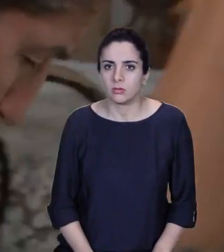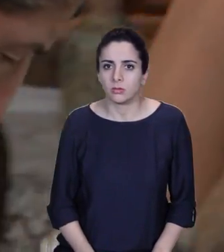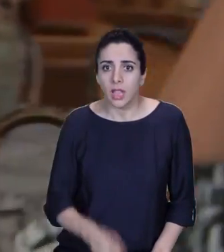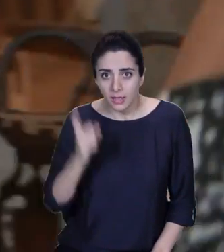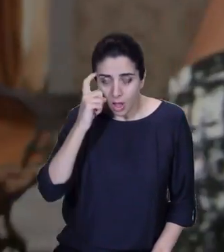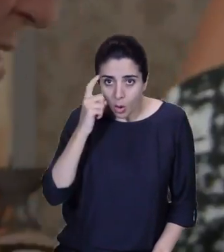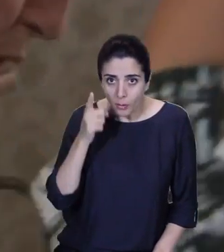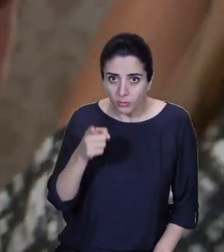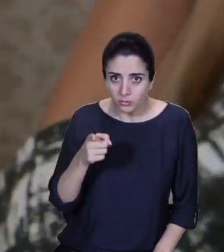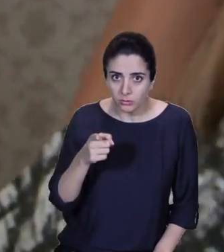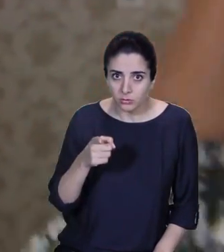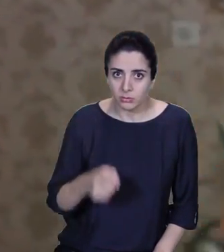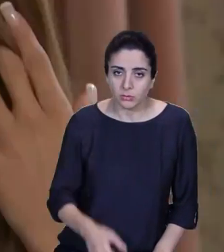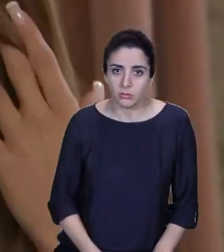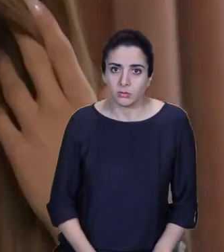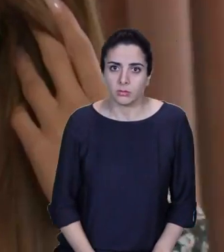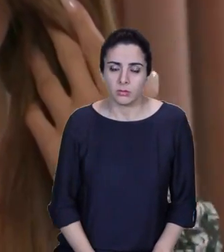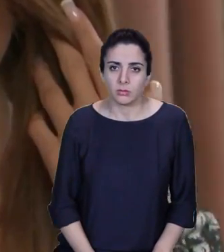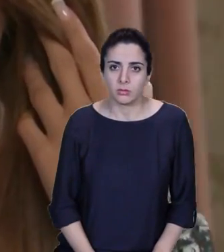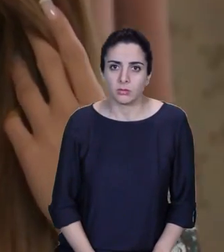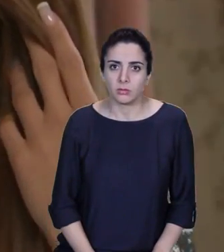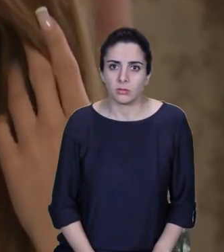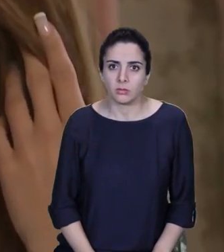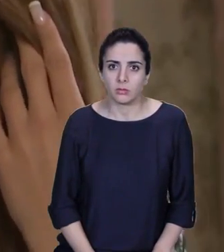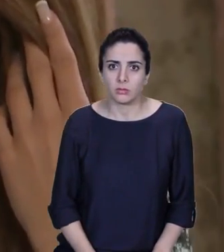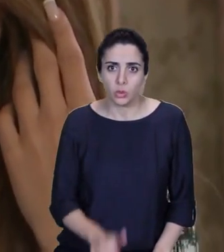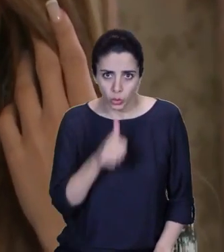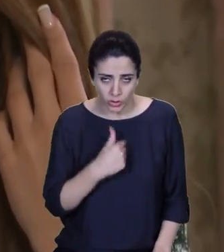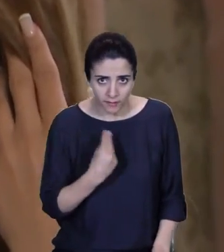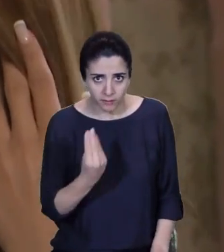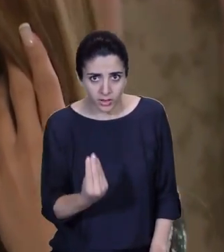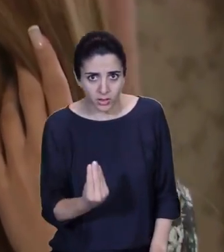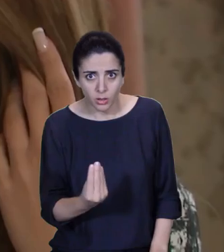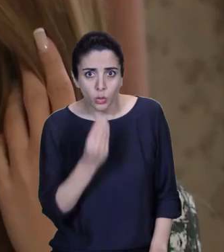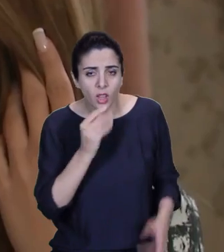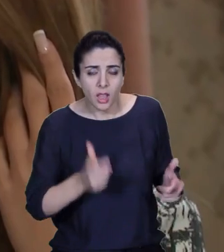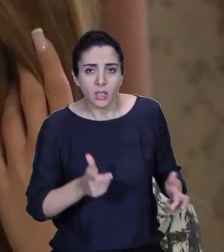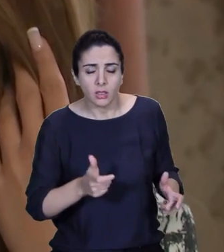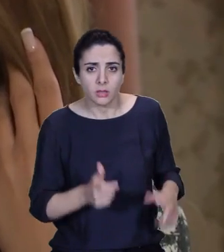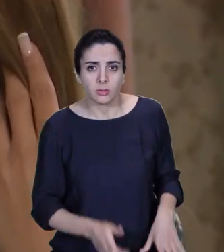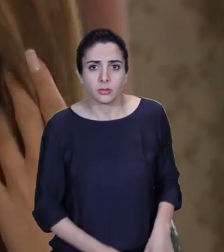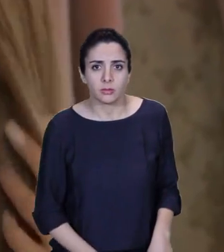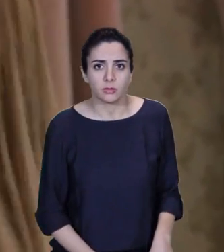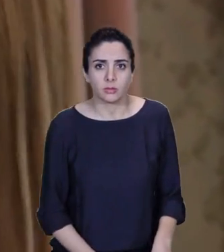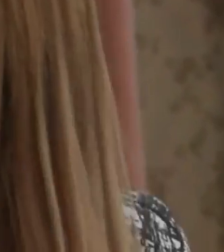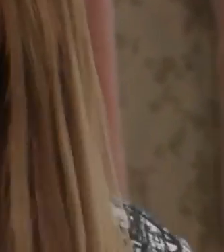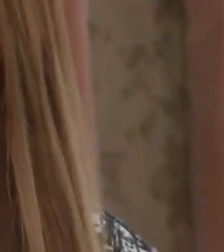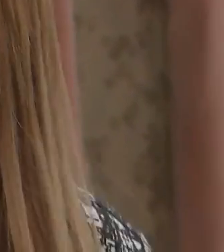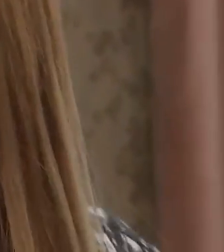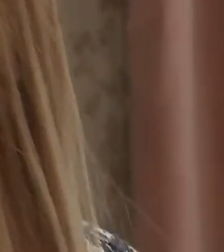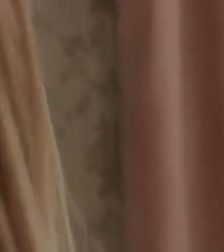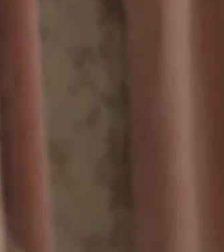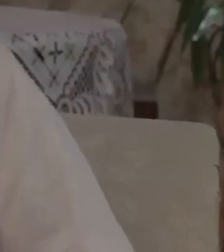Tanıyor musunuz? Ay, ben size bir su getireyim. Mutfak nerede?